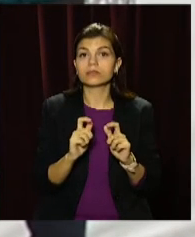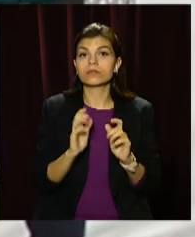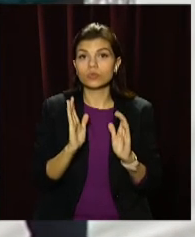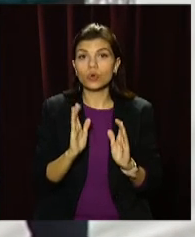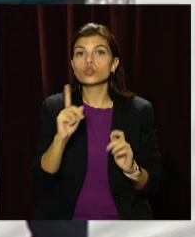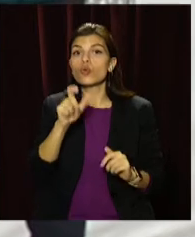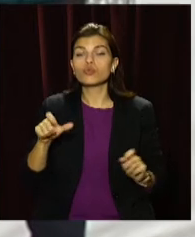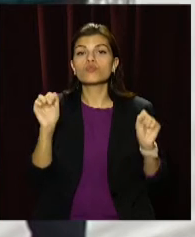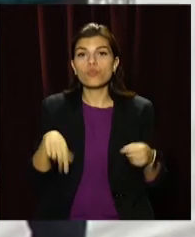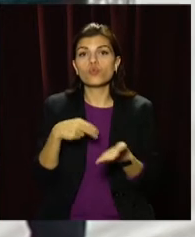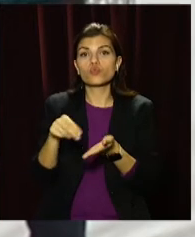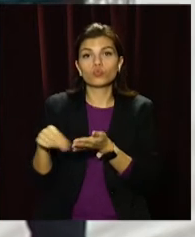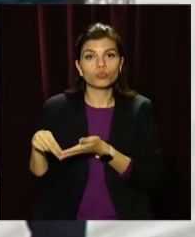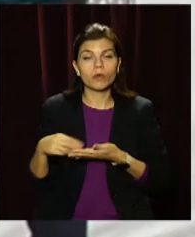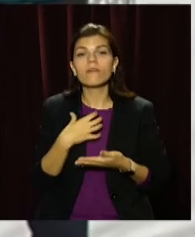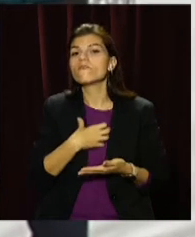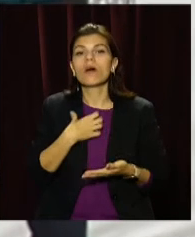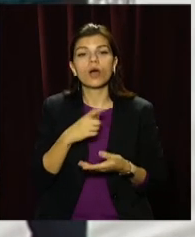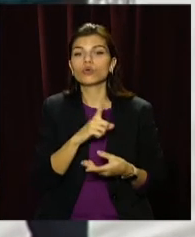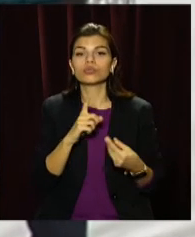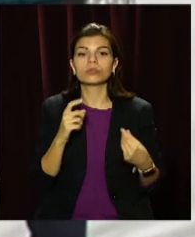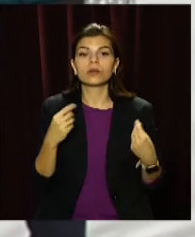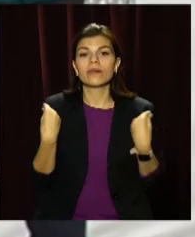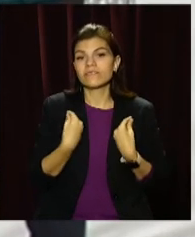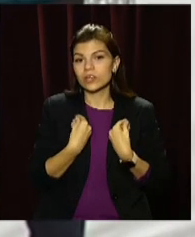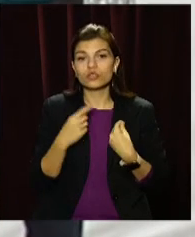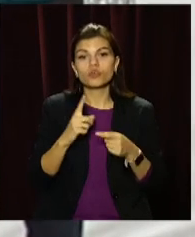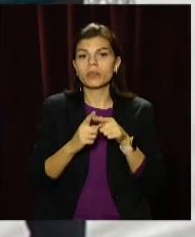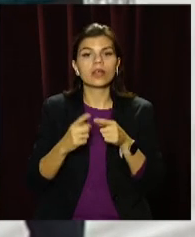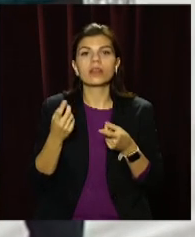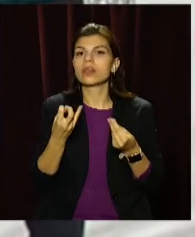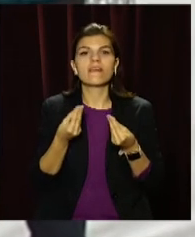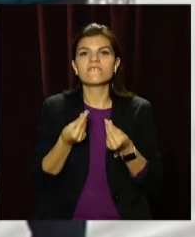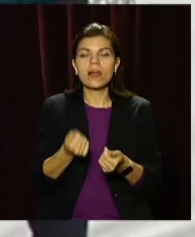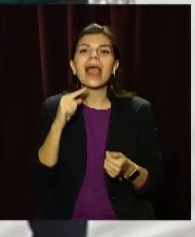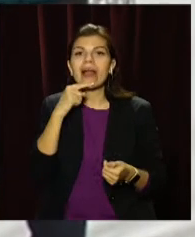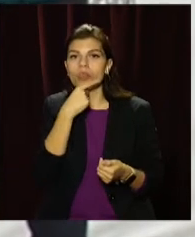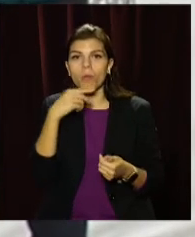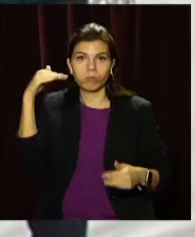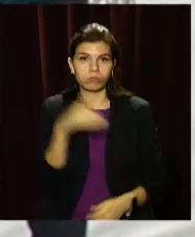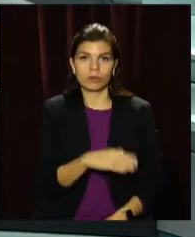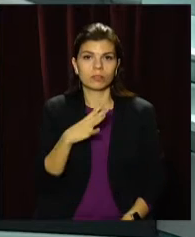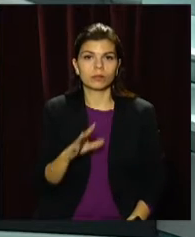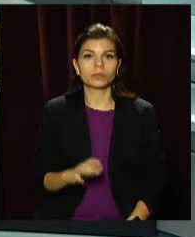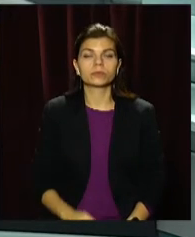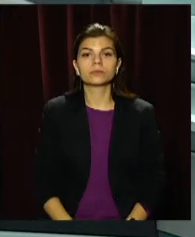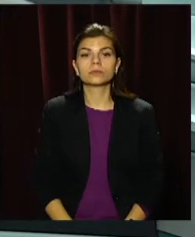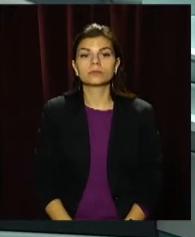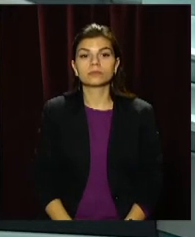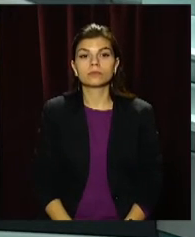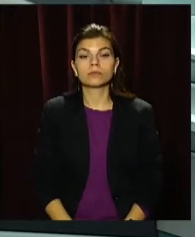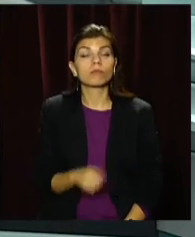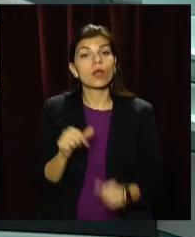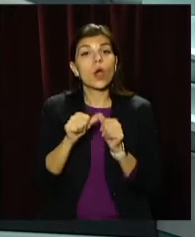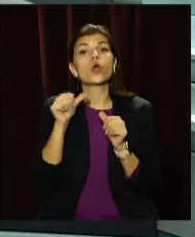щоб люди могли купити необхідні їм речі і щоб це не впливало на економіку нашої країни.